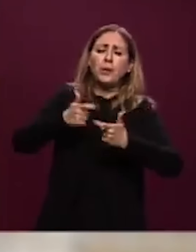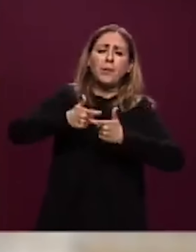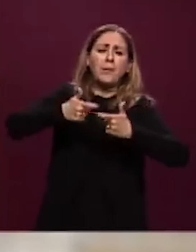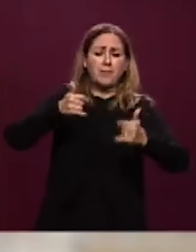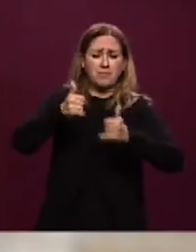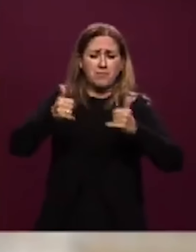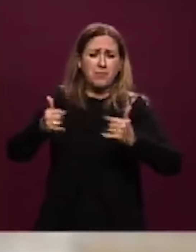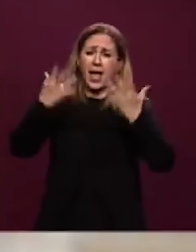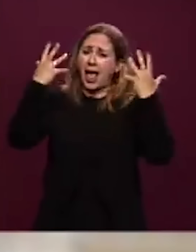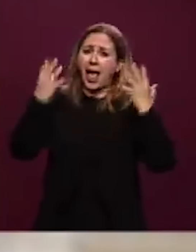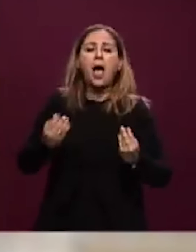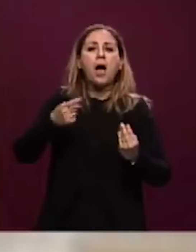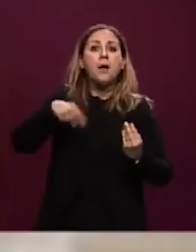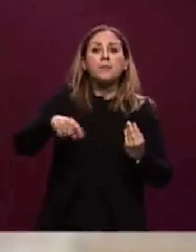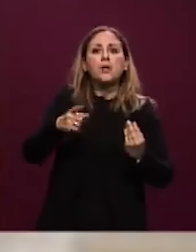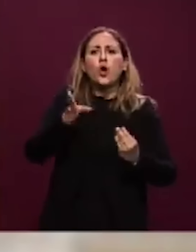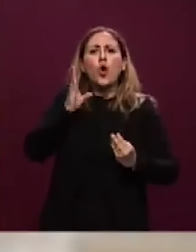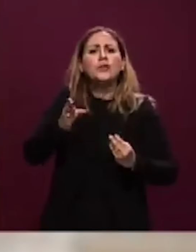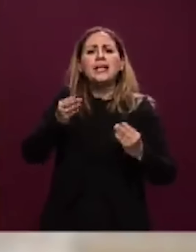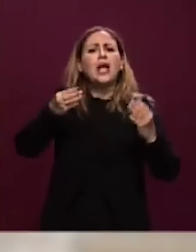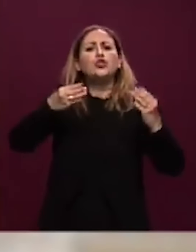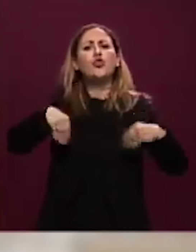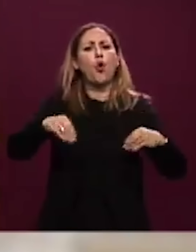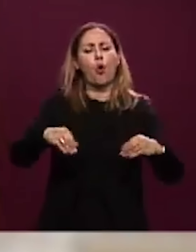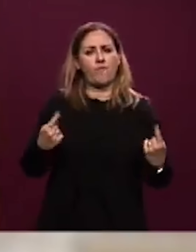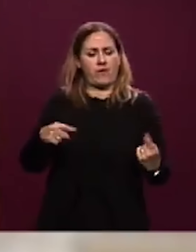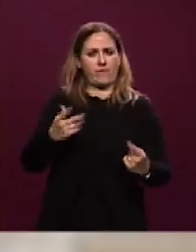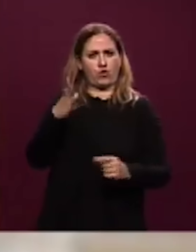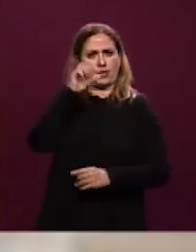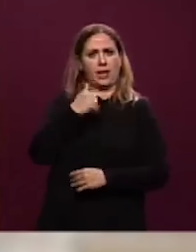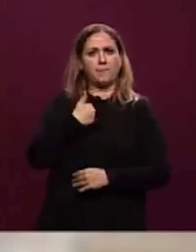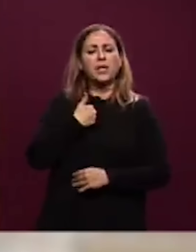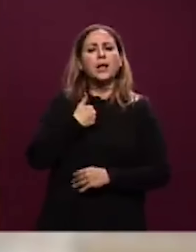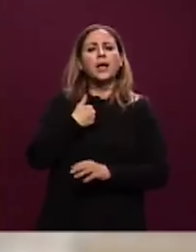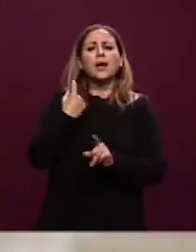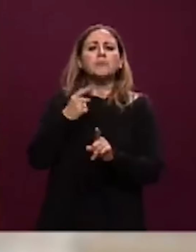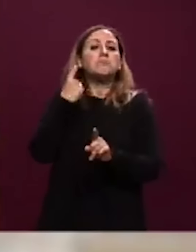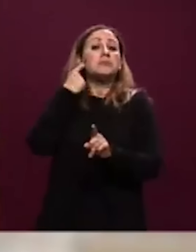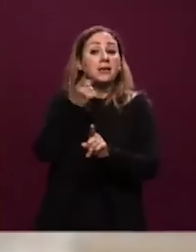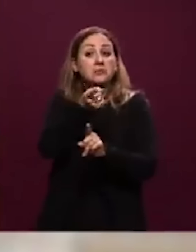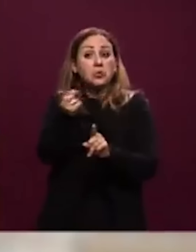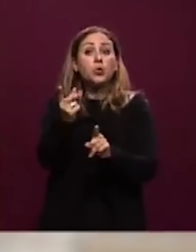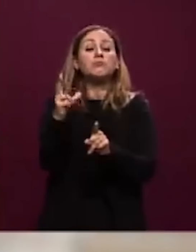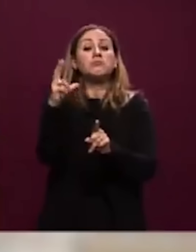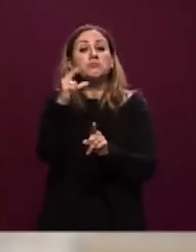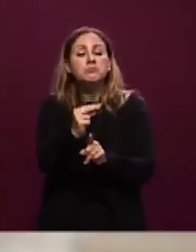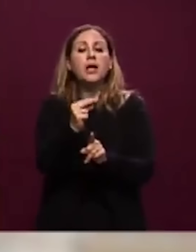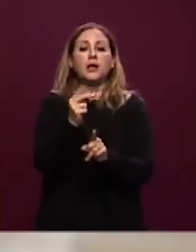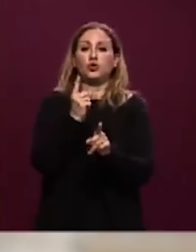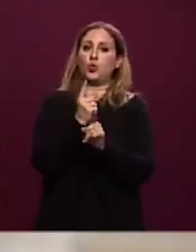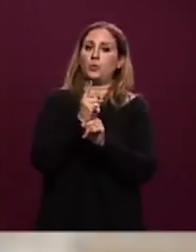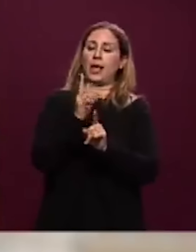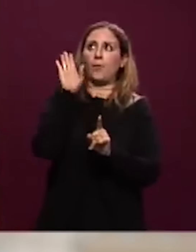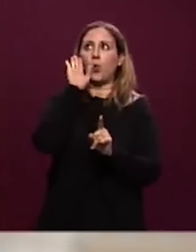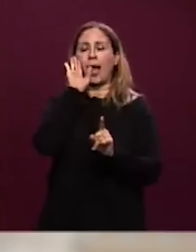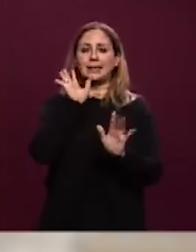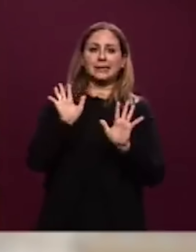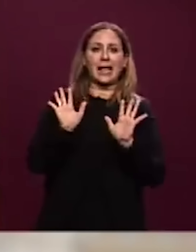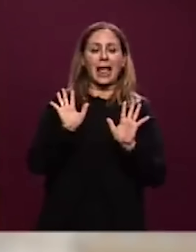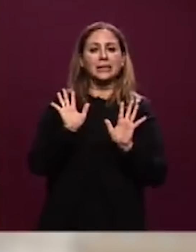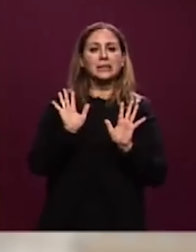sono queste parole di condanna? Io sento che lei dice dobbiamo stare attenti perché lì può